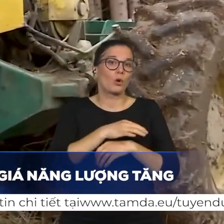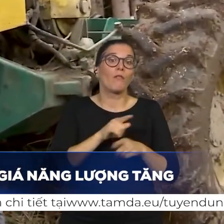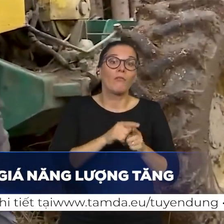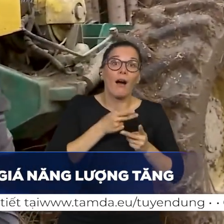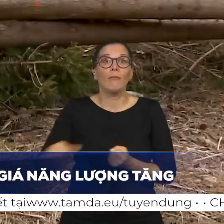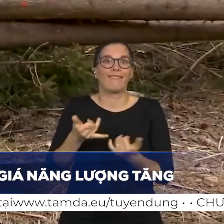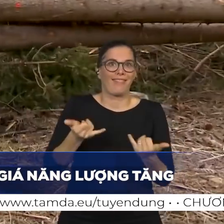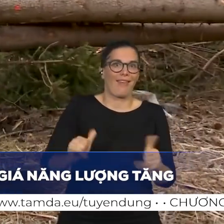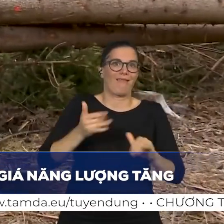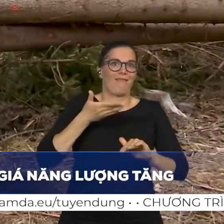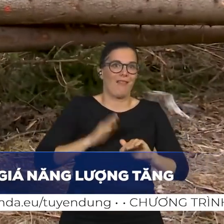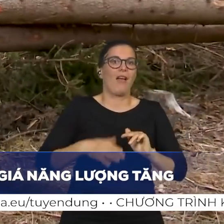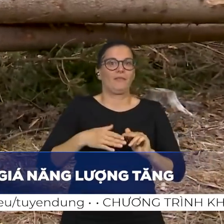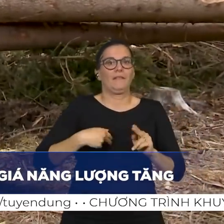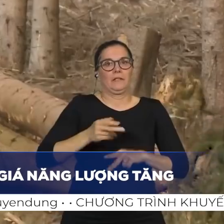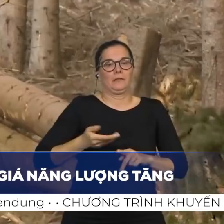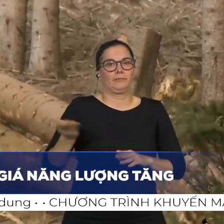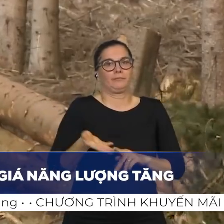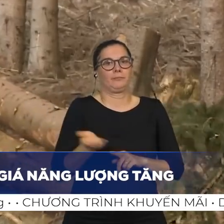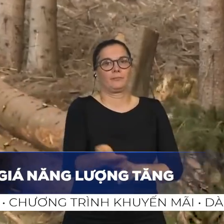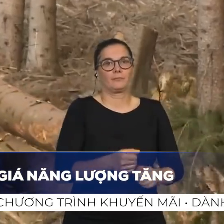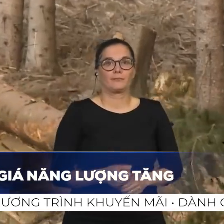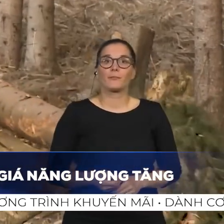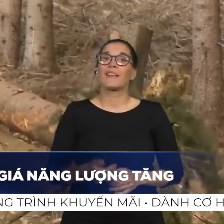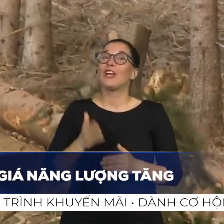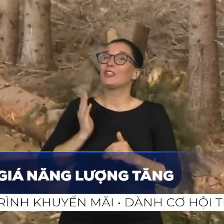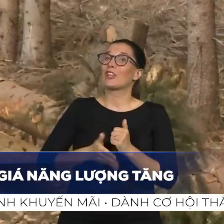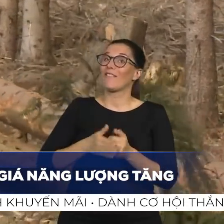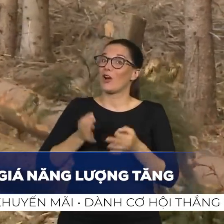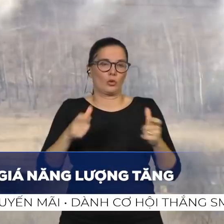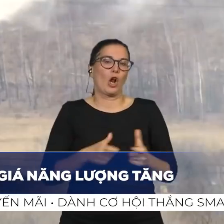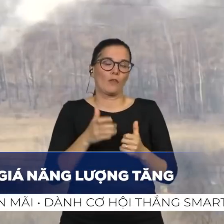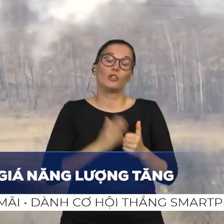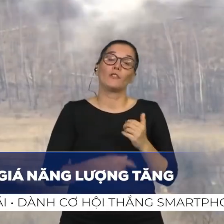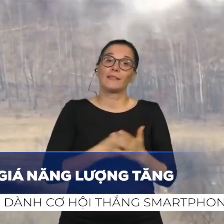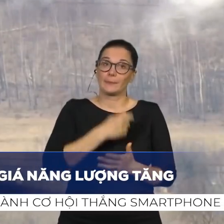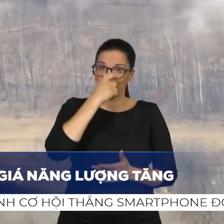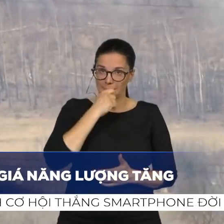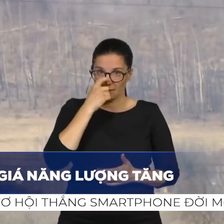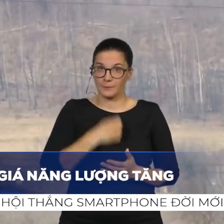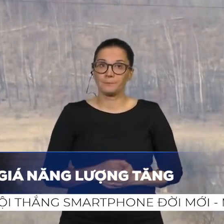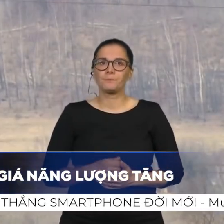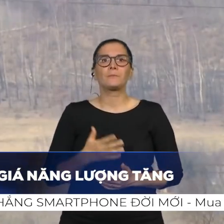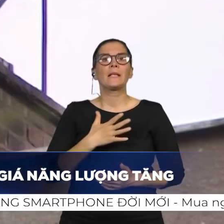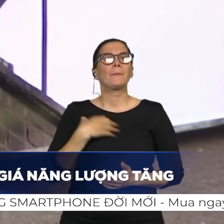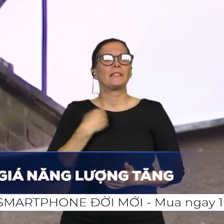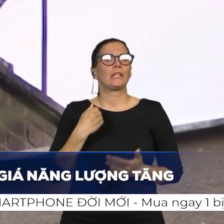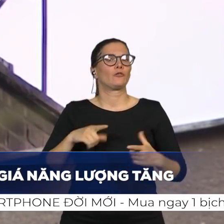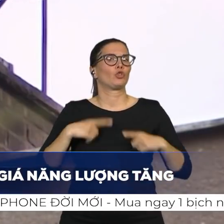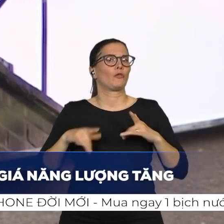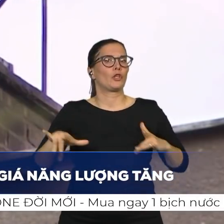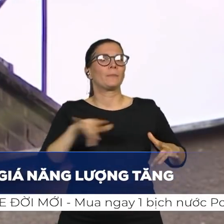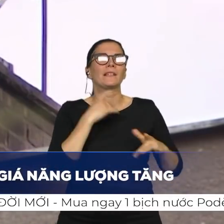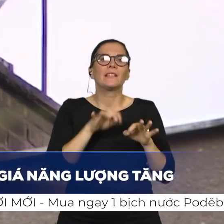một trường hợp có tới 9 mét khối gỗ bị trộn tại khu vực sẽ là ngu Scott và younes ngoài ra bộ môi trường muốn giảm trợ cấp nồi hơi